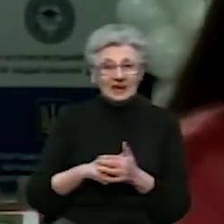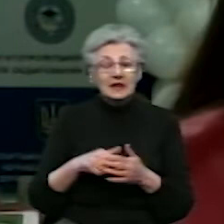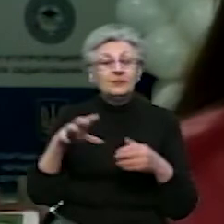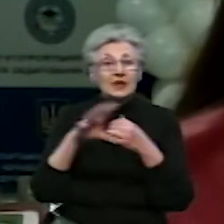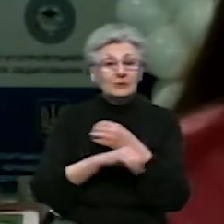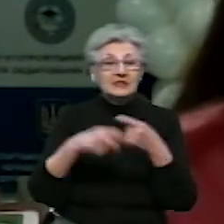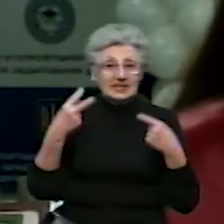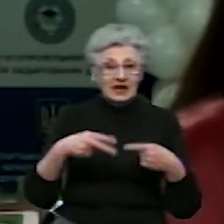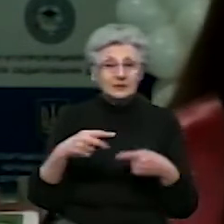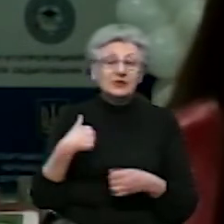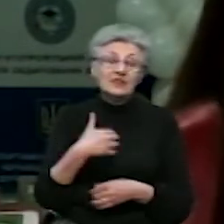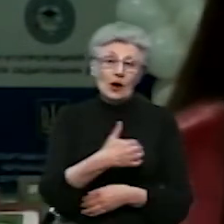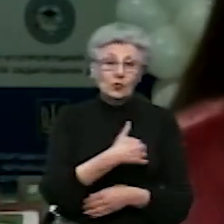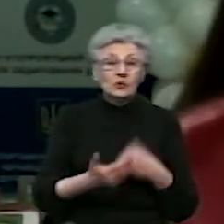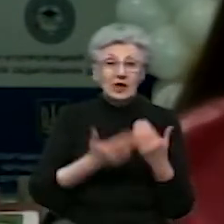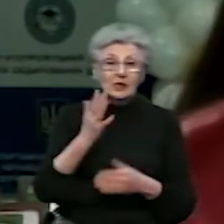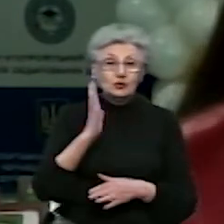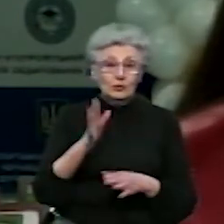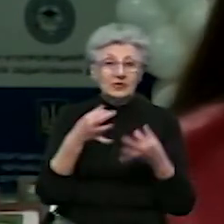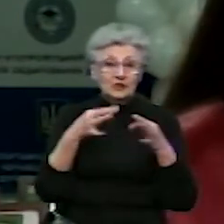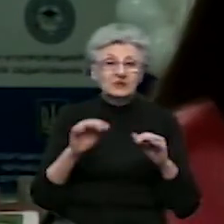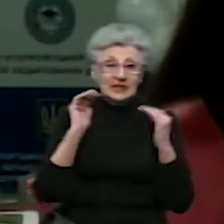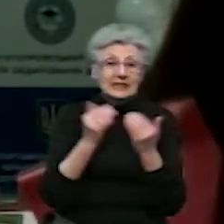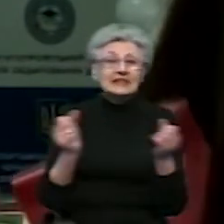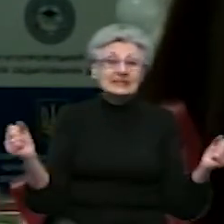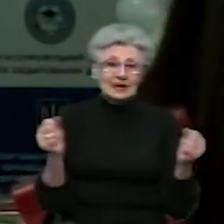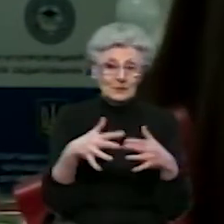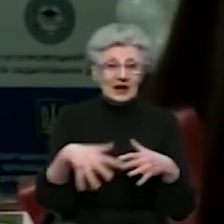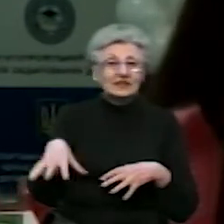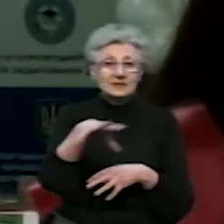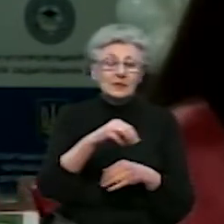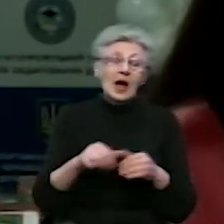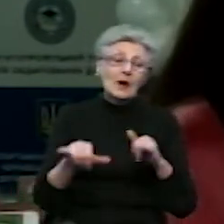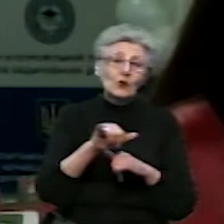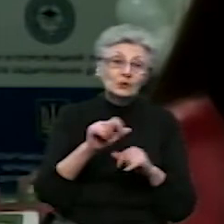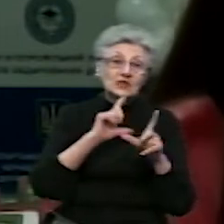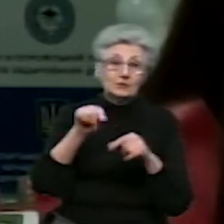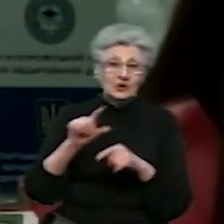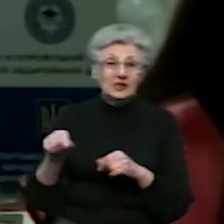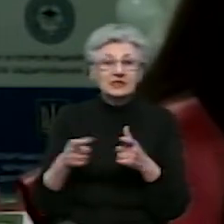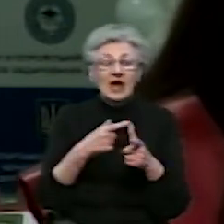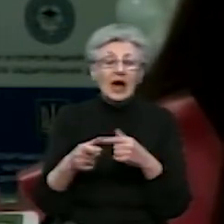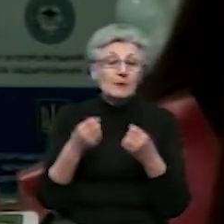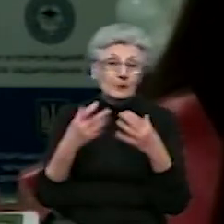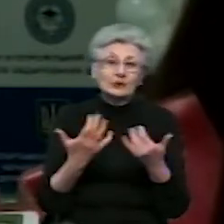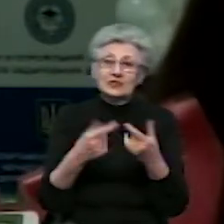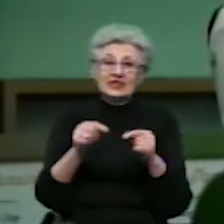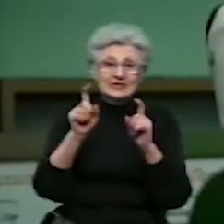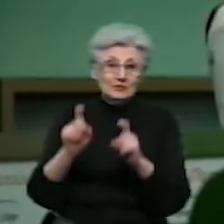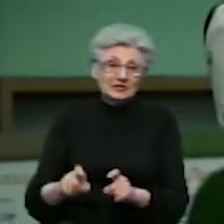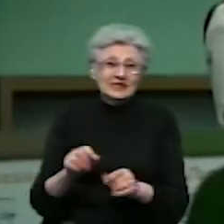хочемо, якщо буде дозволяти карантин, зібратися всі разом і або кудись поїхати, або просто десь посидіти в якомусь